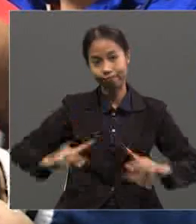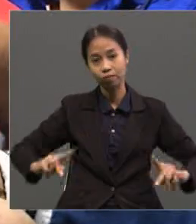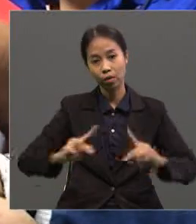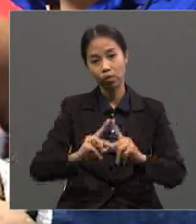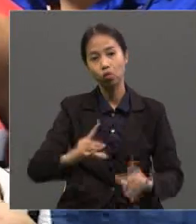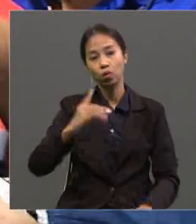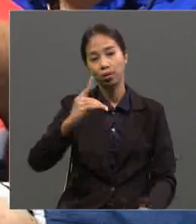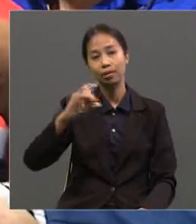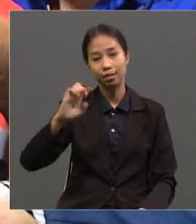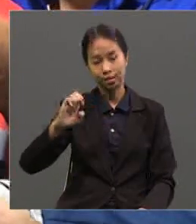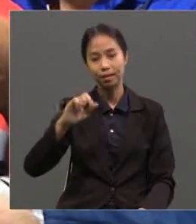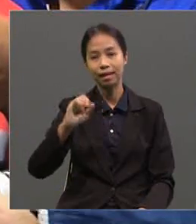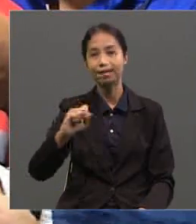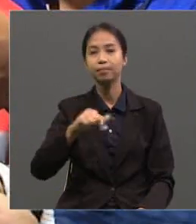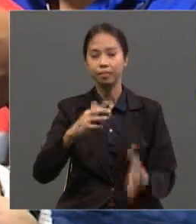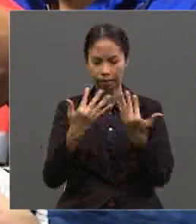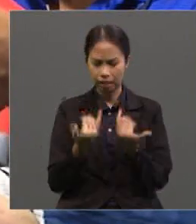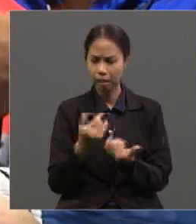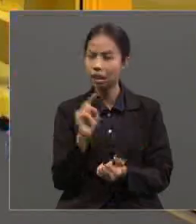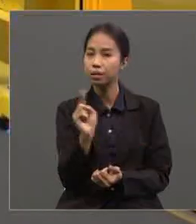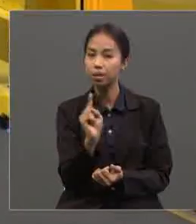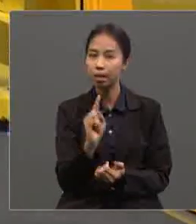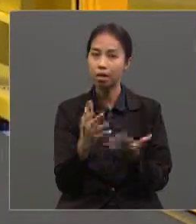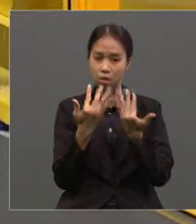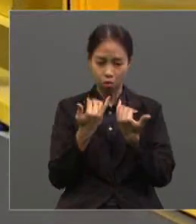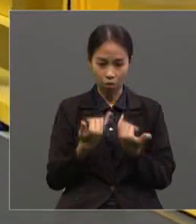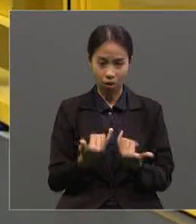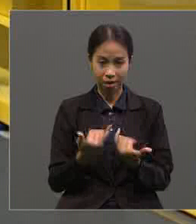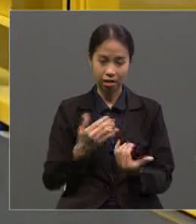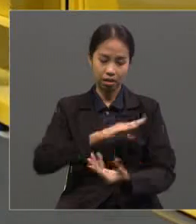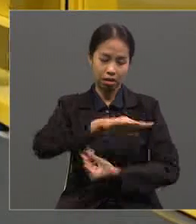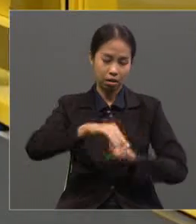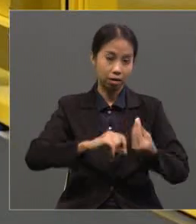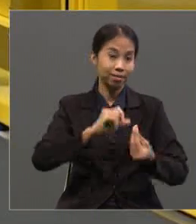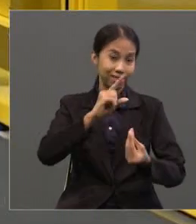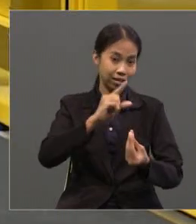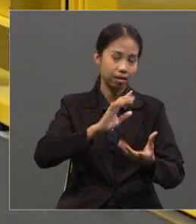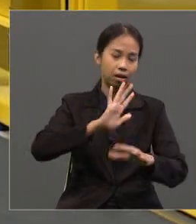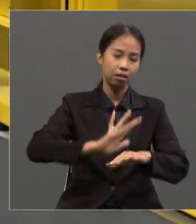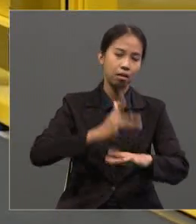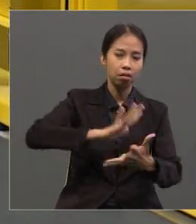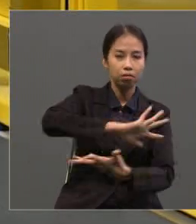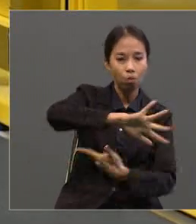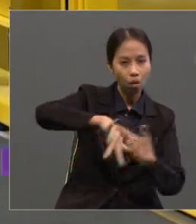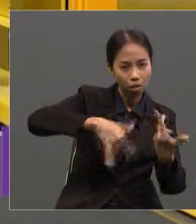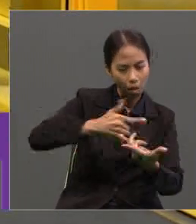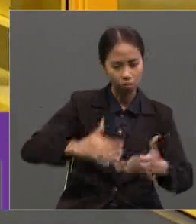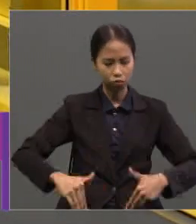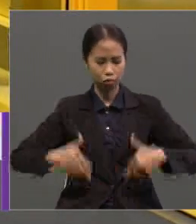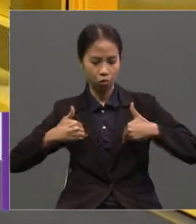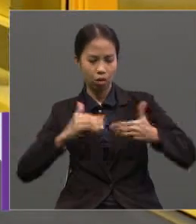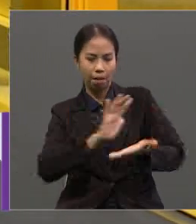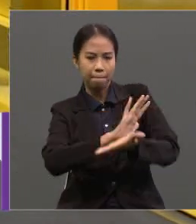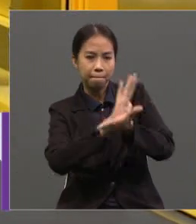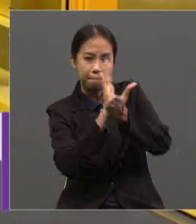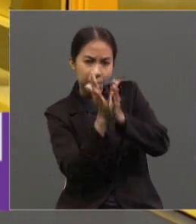และสังคมหรือว่า desบอกนะครับว่าการเปลี่ยนแปลงของเศรษฐกิจสิ่งแวดล้อมและวิถีชีวิตในปัจจุบันเป็น